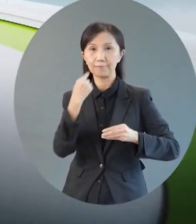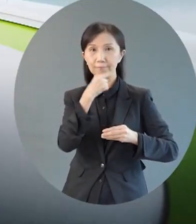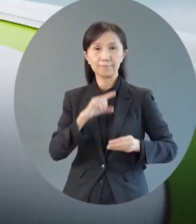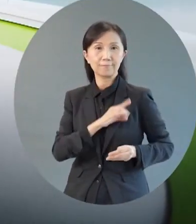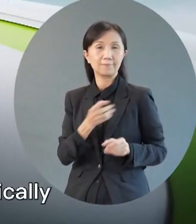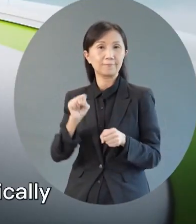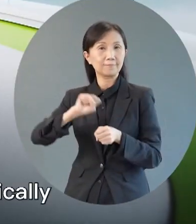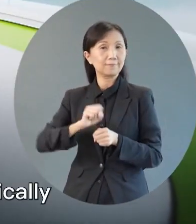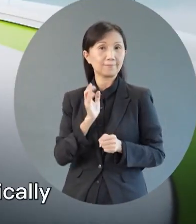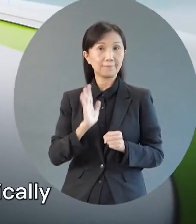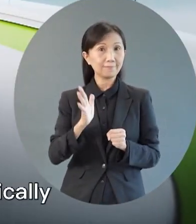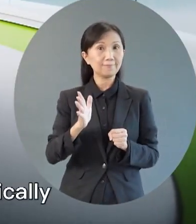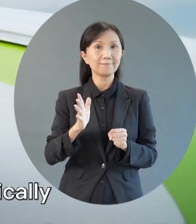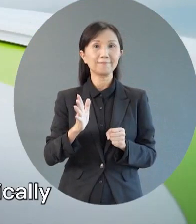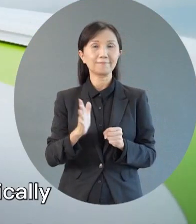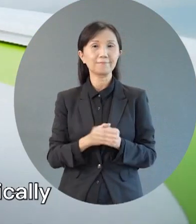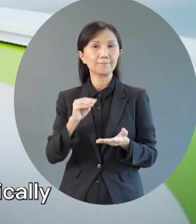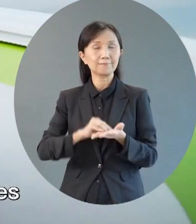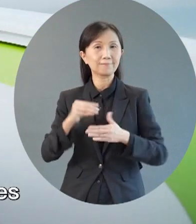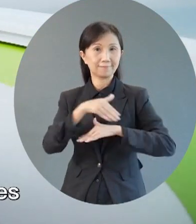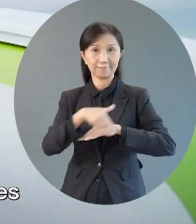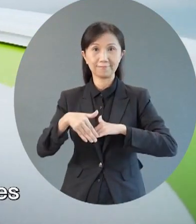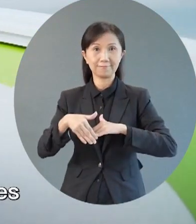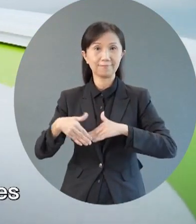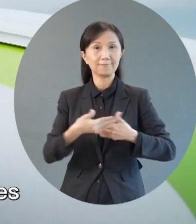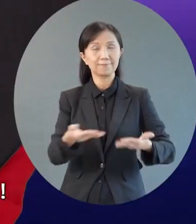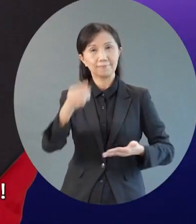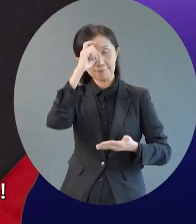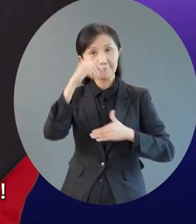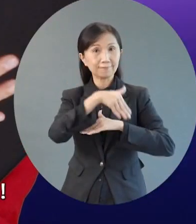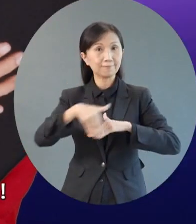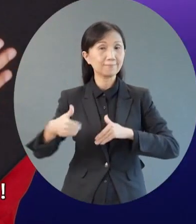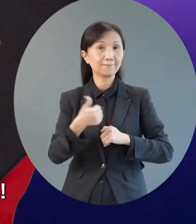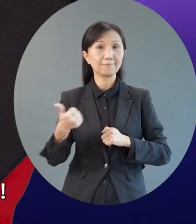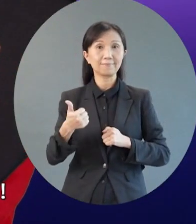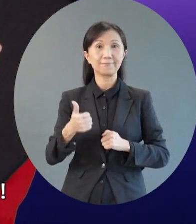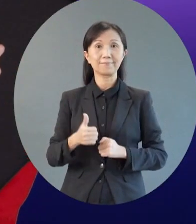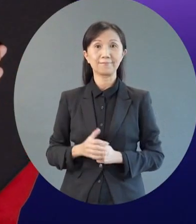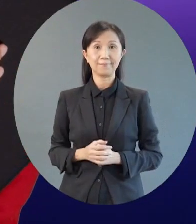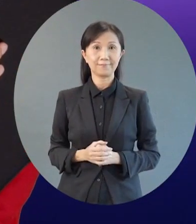口就会自动多500蚊奖赏，用喺呢啲用途。大家记得使用医疗券啊！